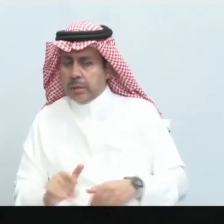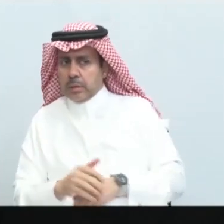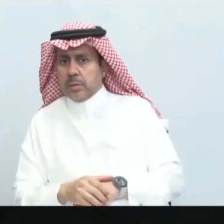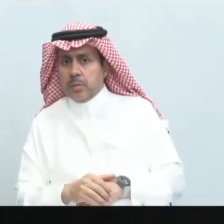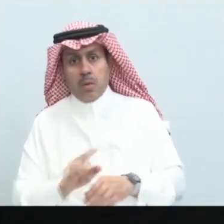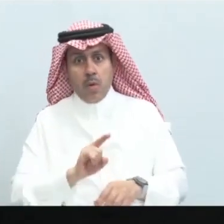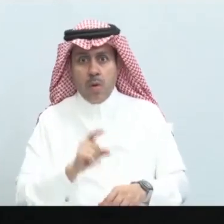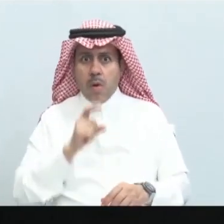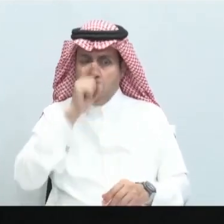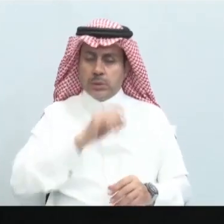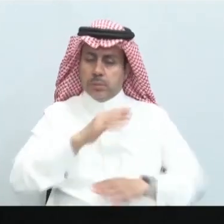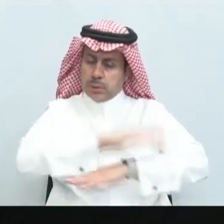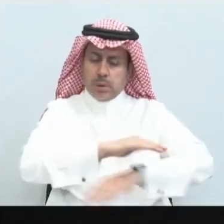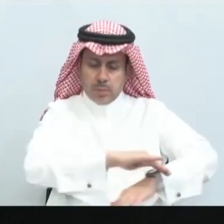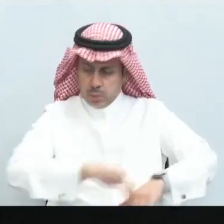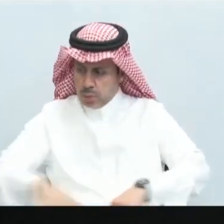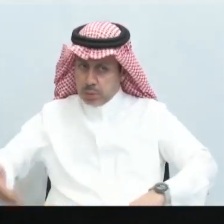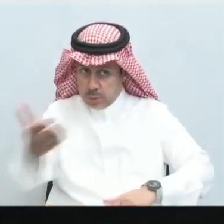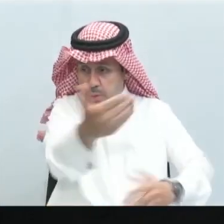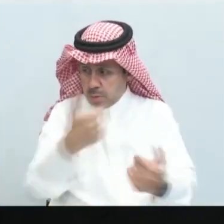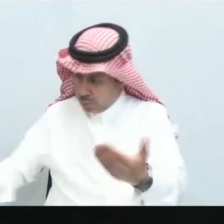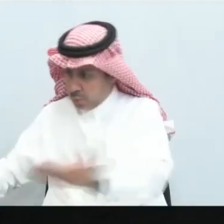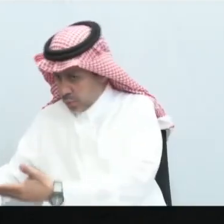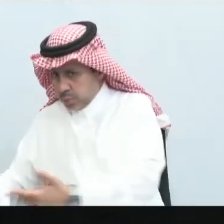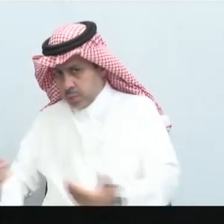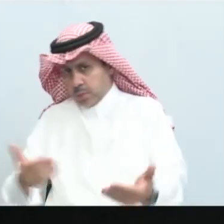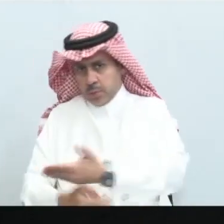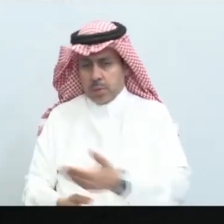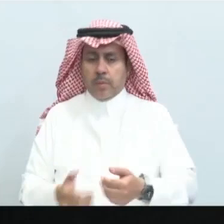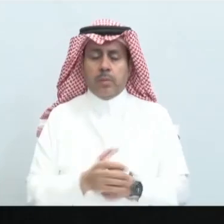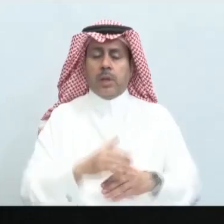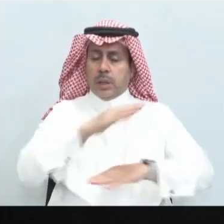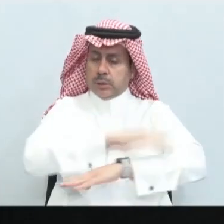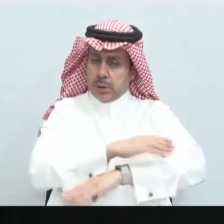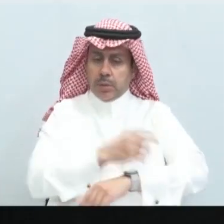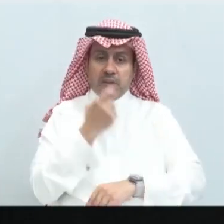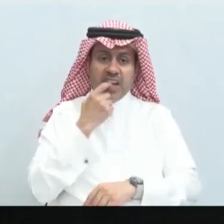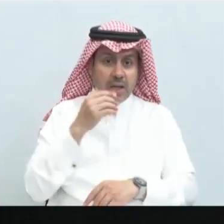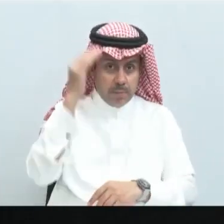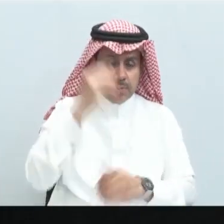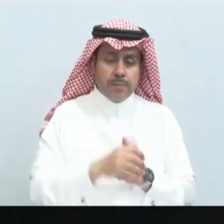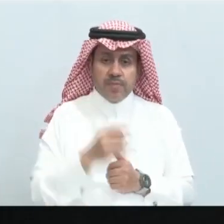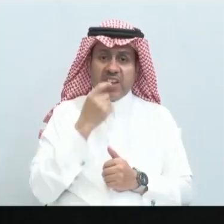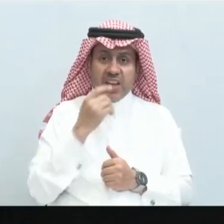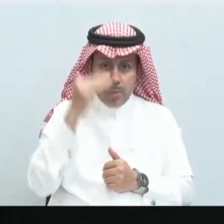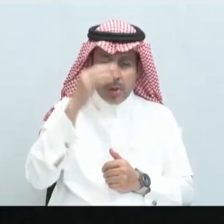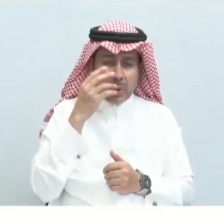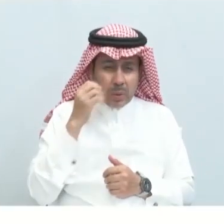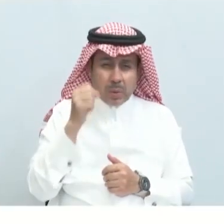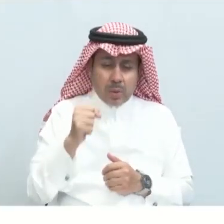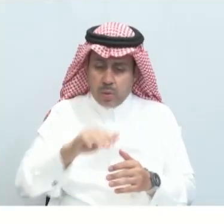افسح له في هذا المكان واجلسه حتى احترم كبير السن وحتى يرتاح هذا الشخص